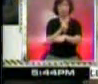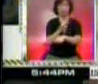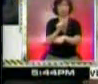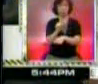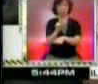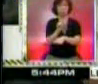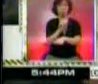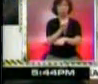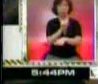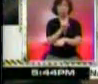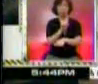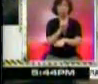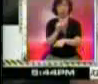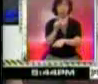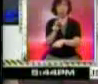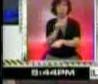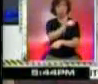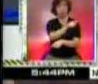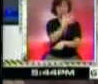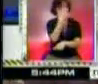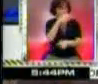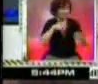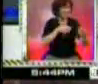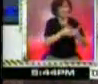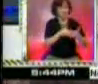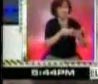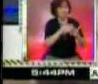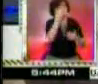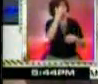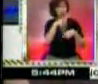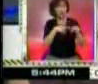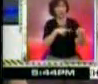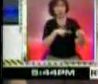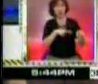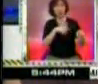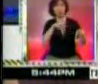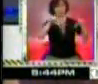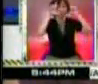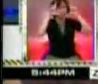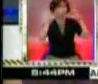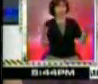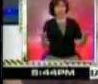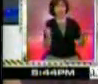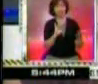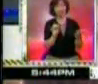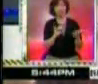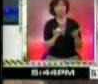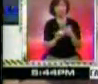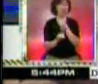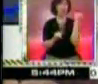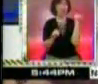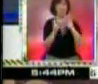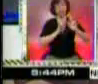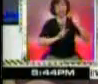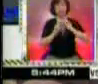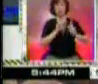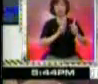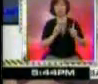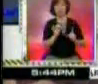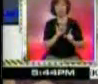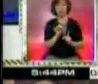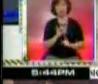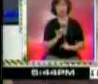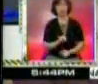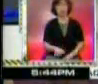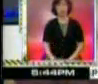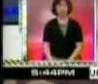Si Dato tsaka si Alex Galang po, galit nga po dyan eh, dahil nga po kinaano niya, pinaparatangan niyang ano eh. Pati po yung mga nagyaano po sa amin